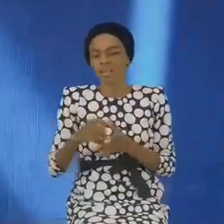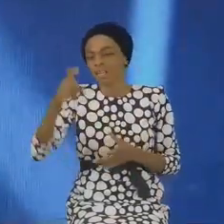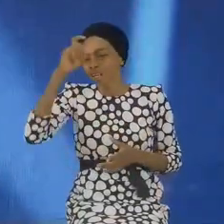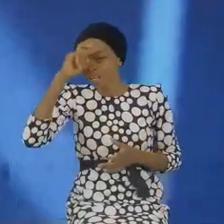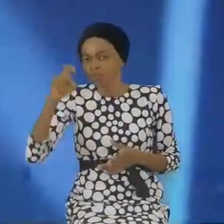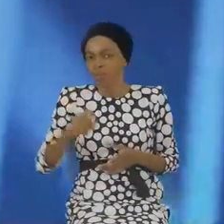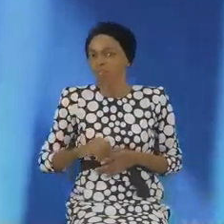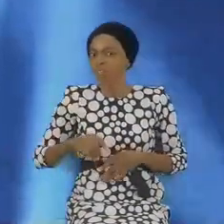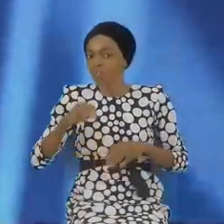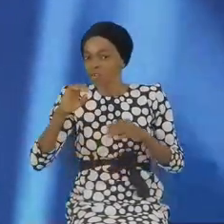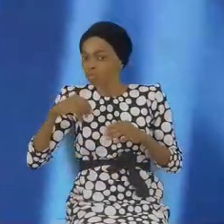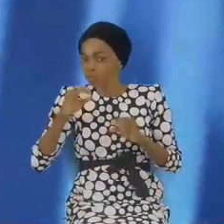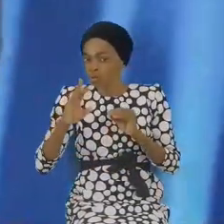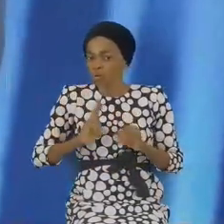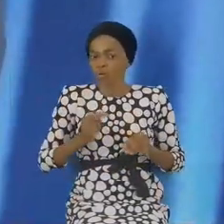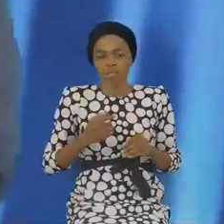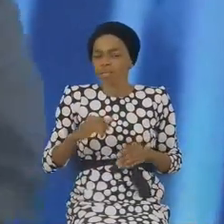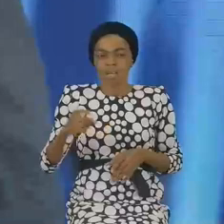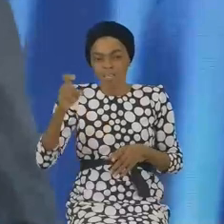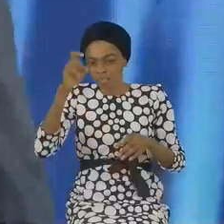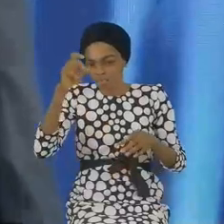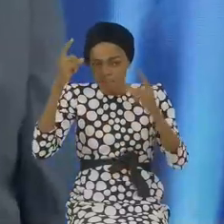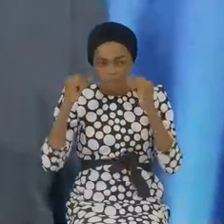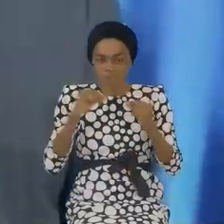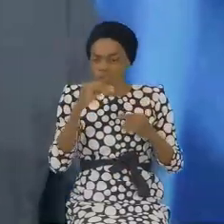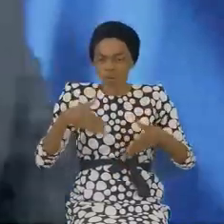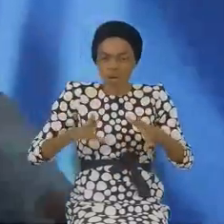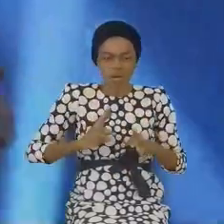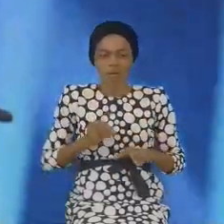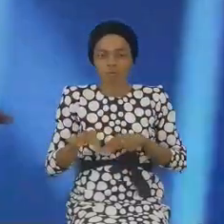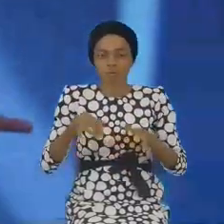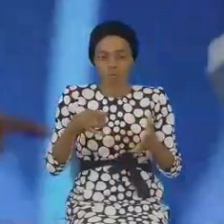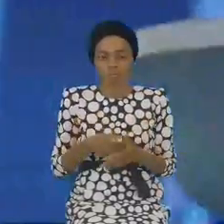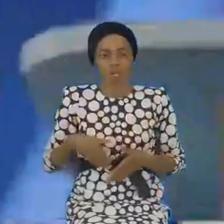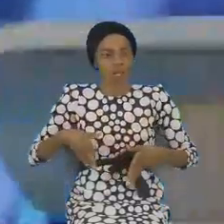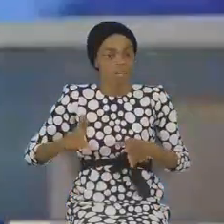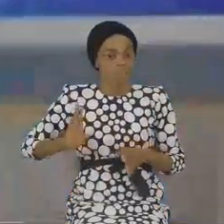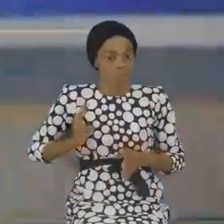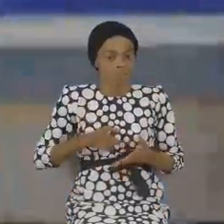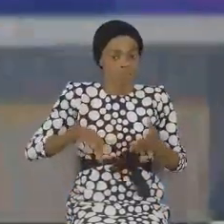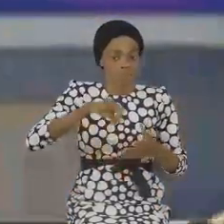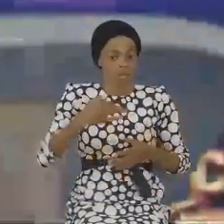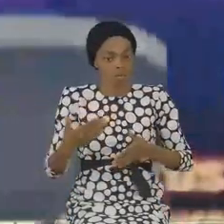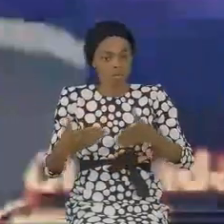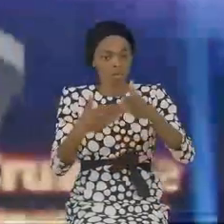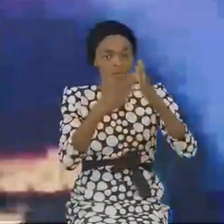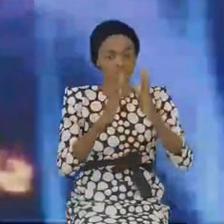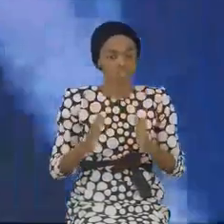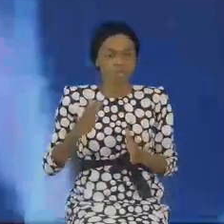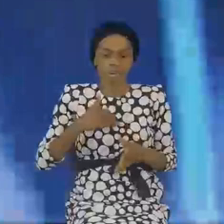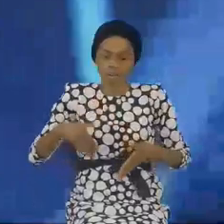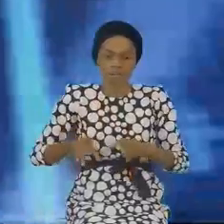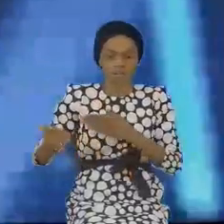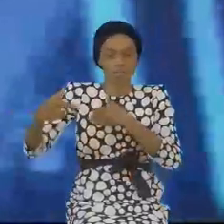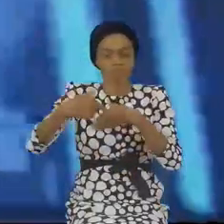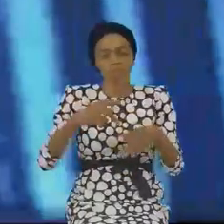nous permettra pas de le faire ici, en sa présence. Nommons-nous un chef et retournons en Égypte.